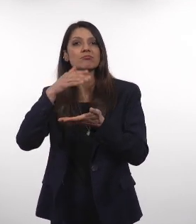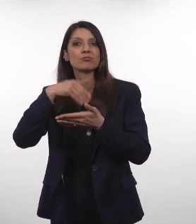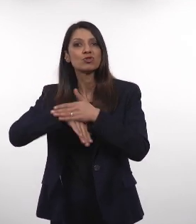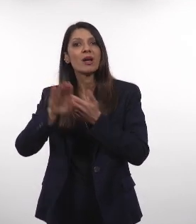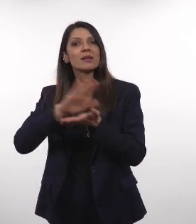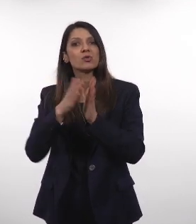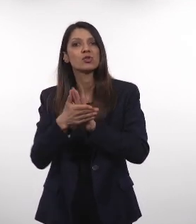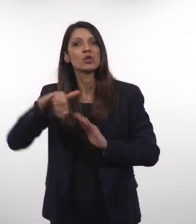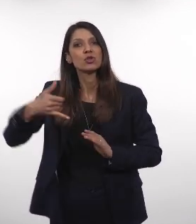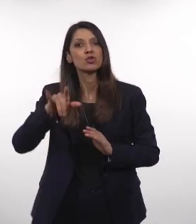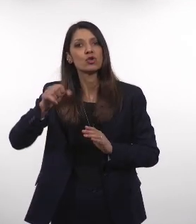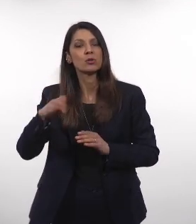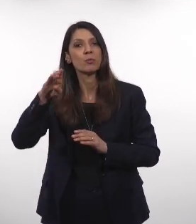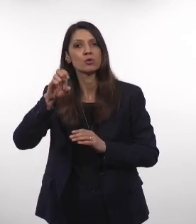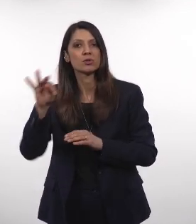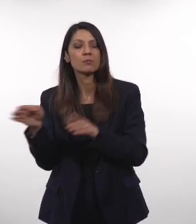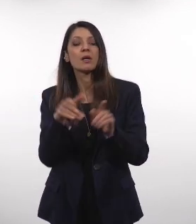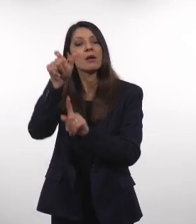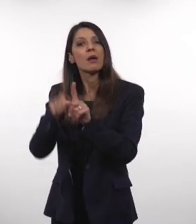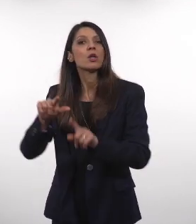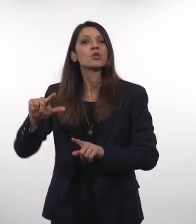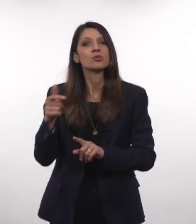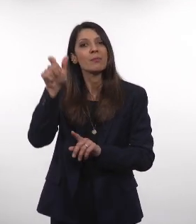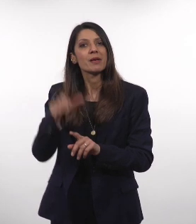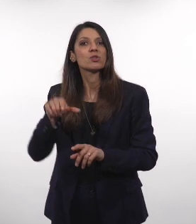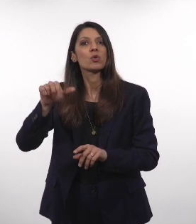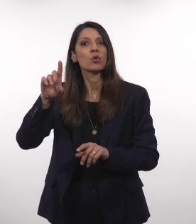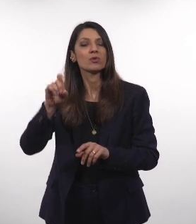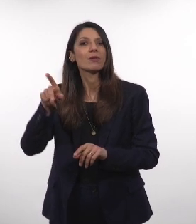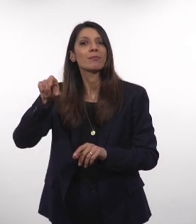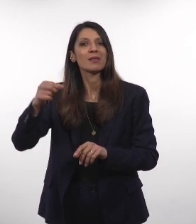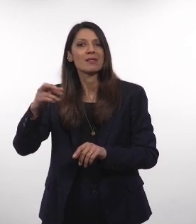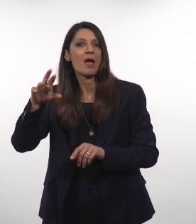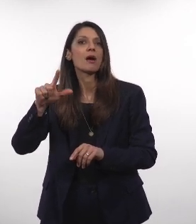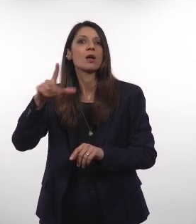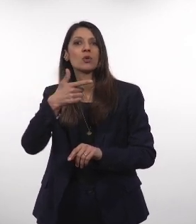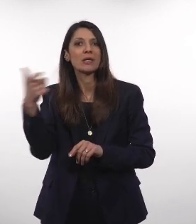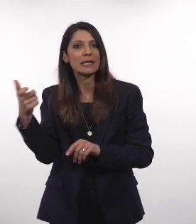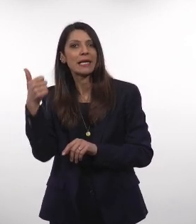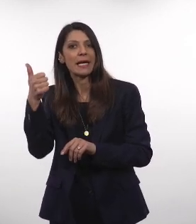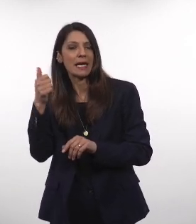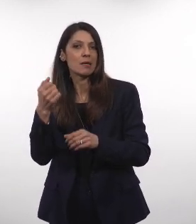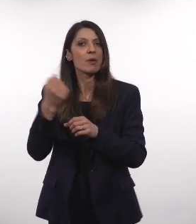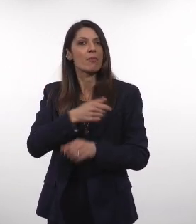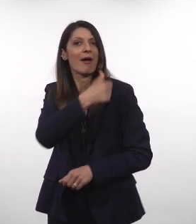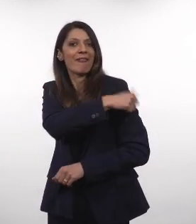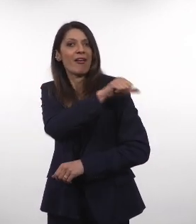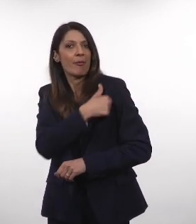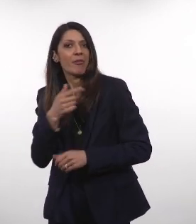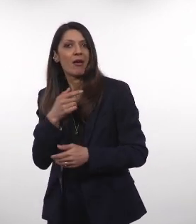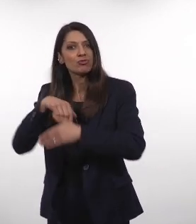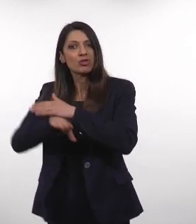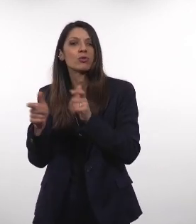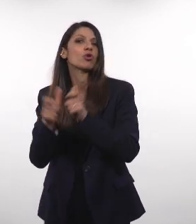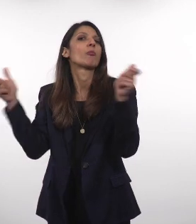la participation de Madame Aude Pinard-Legris, que je remercie, qui est infirmière à l'Institut Jérôme Lejeune et qui nous fera part de son